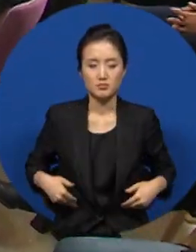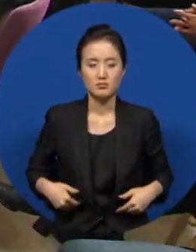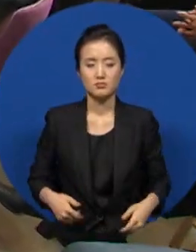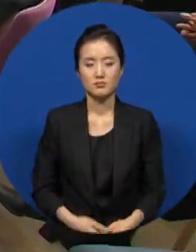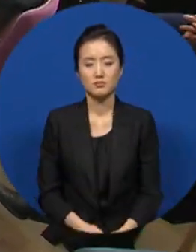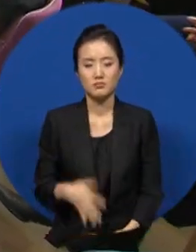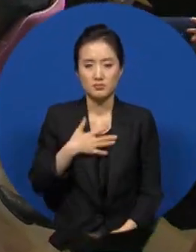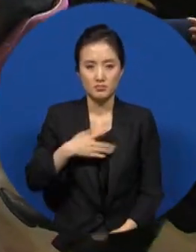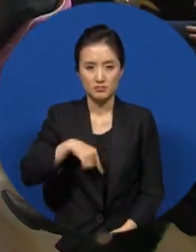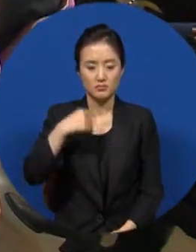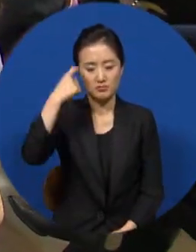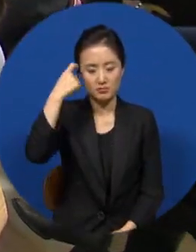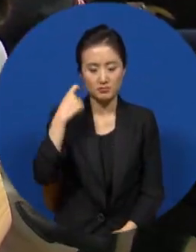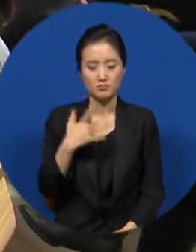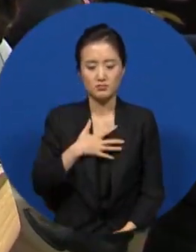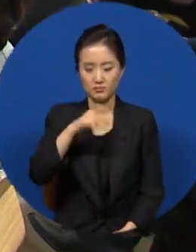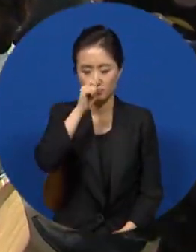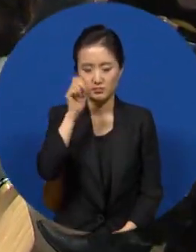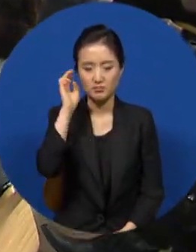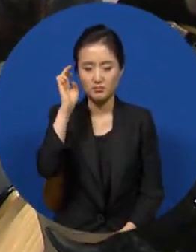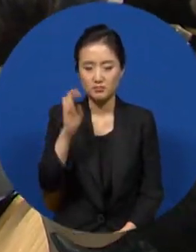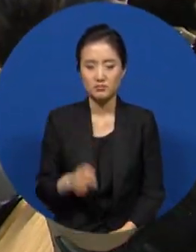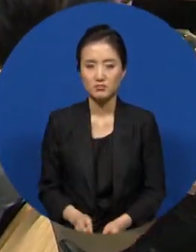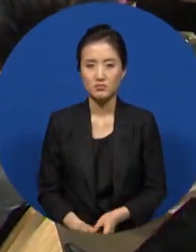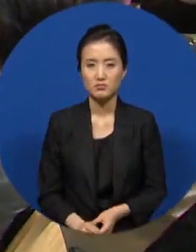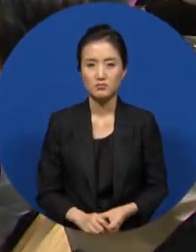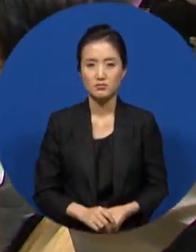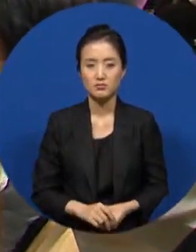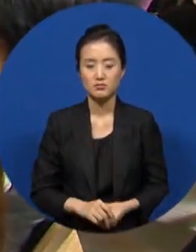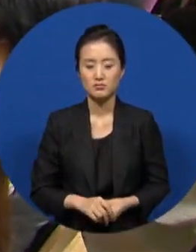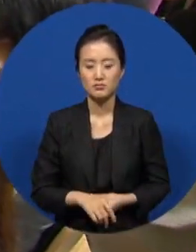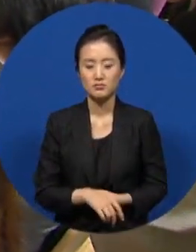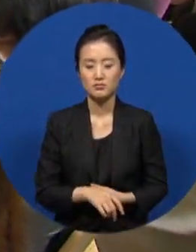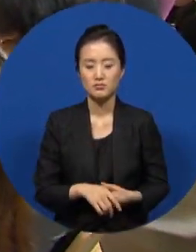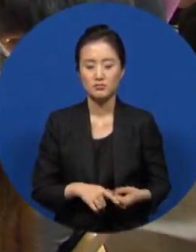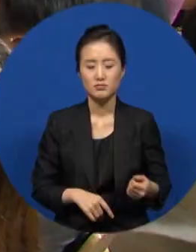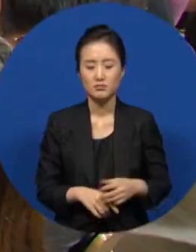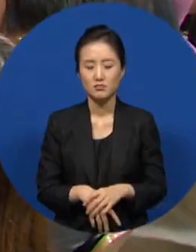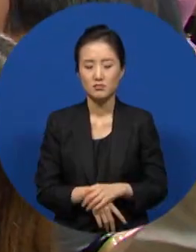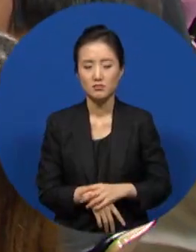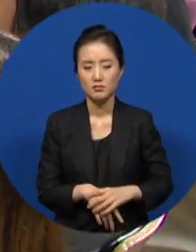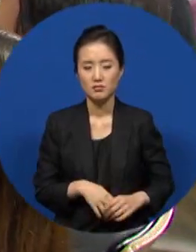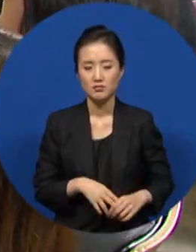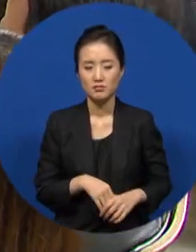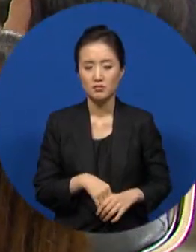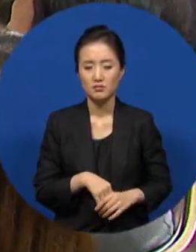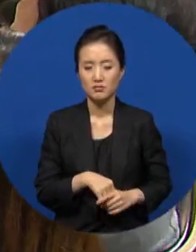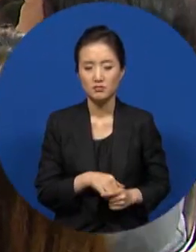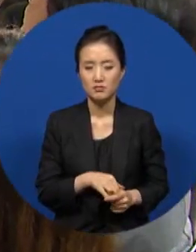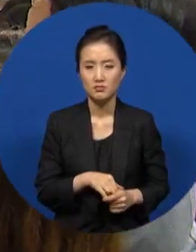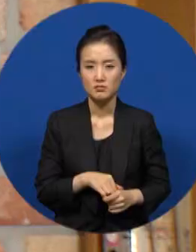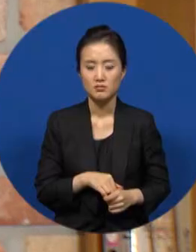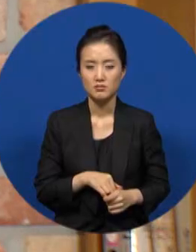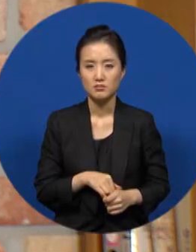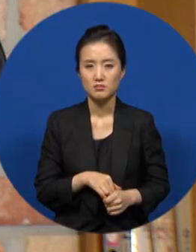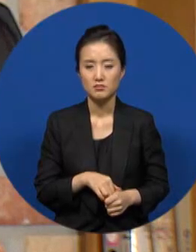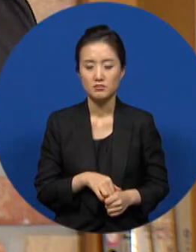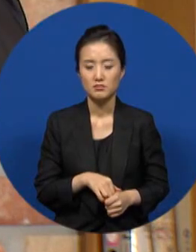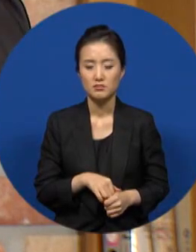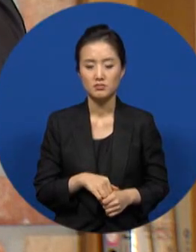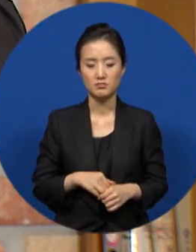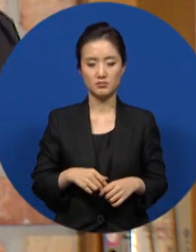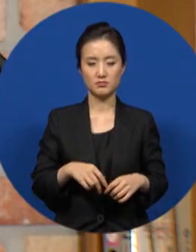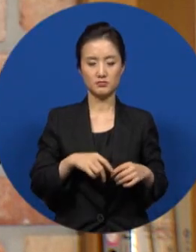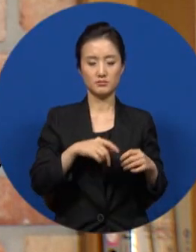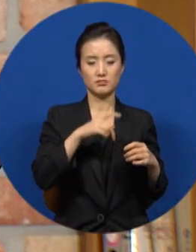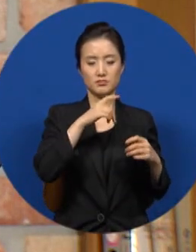자기 스스로도 기분이 좋아진다 이거지. 집도 마찬가지예요. 막 바람이 우리가 곡풍이라거든요. 그 개골짜 그 계곡에서